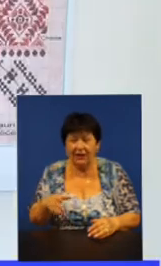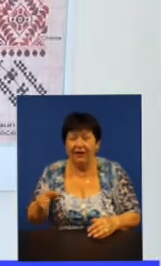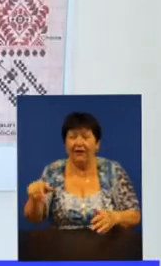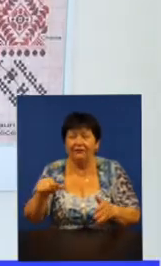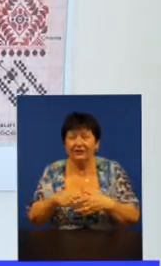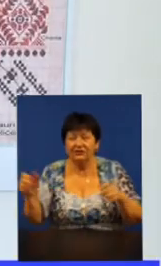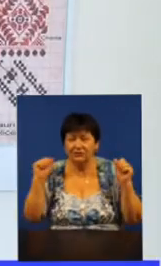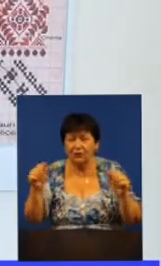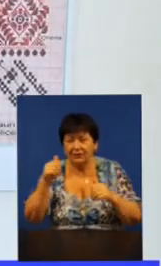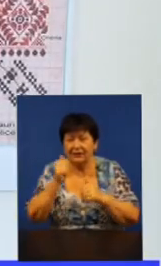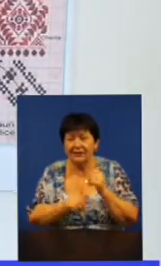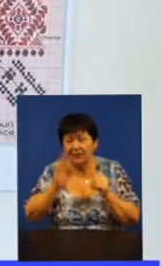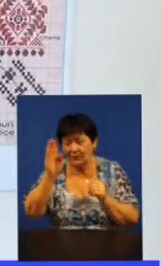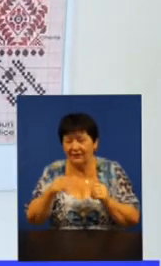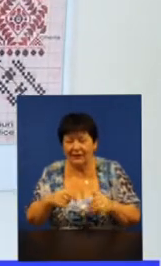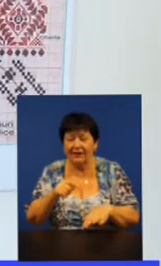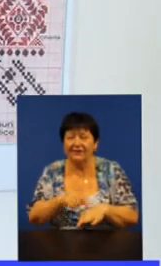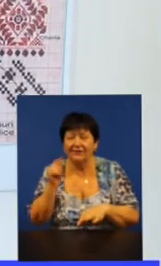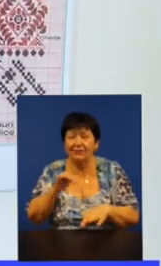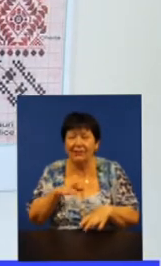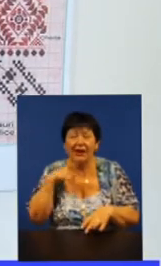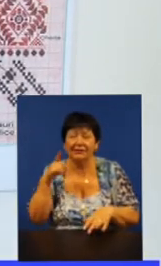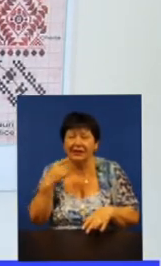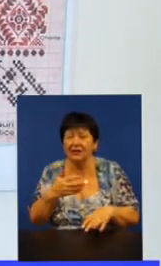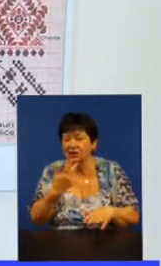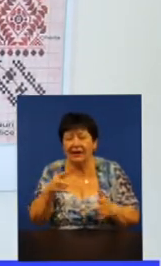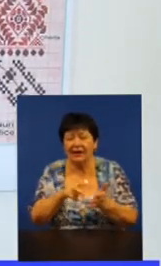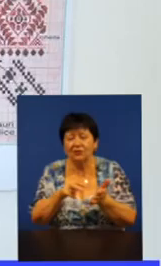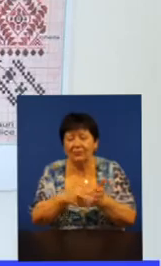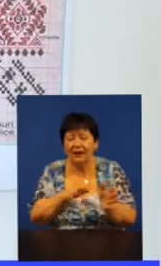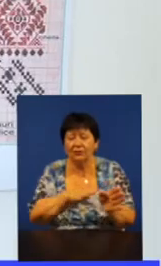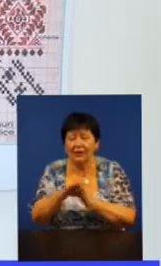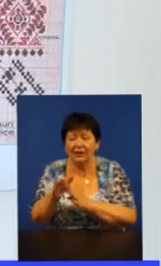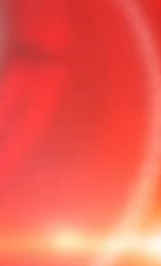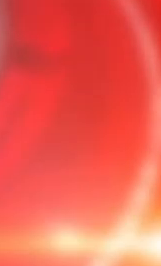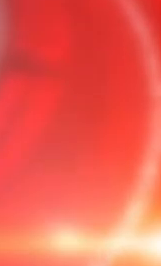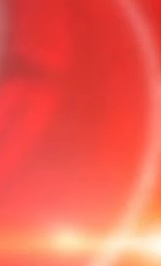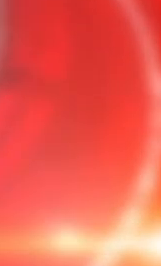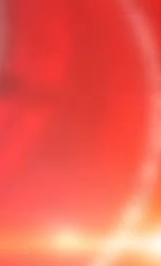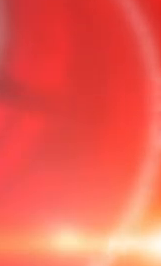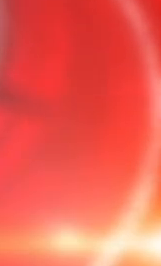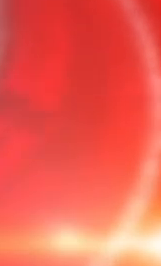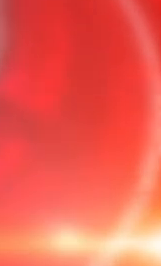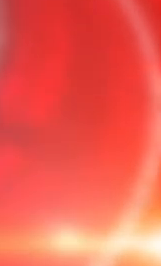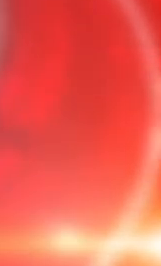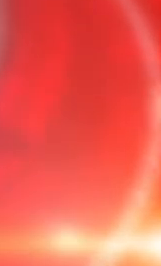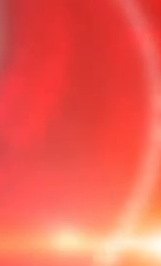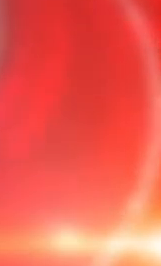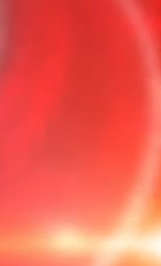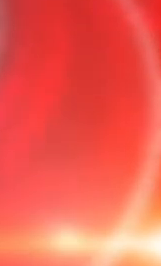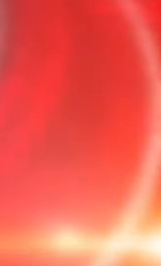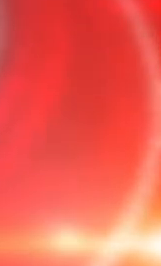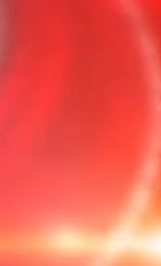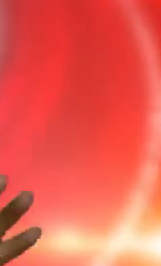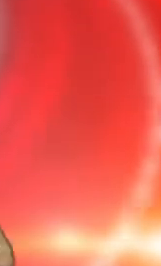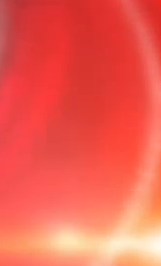Potrivit dumnealui, se simte mult mai tânăr și încă are multe planuri de realizat în viață. Primăria Comunii Soroca din nou